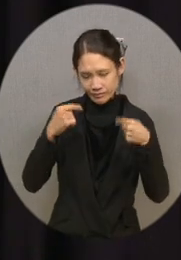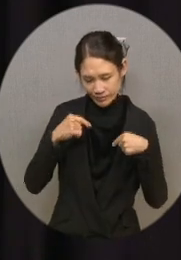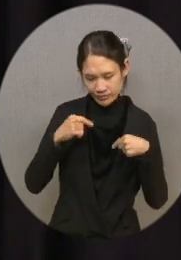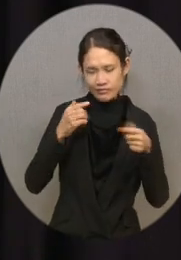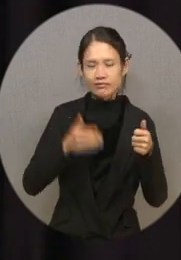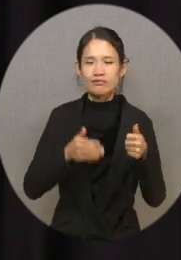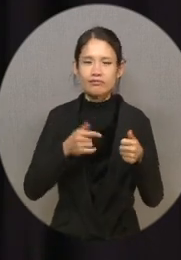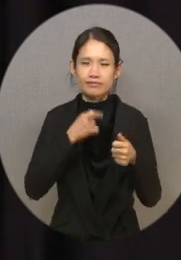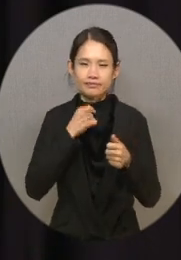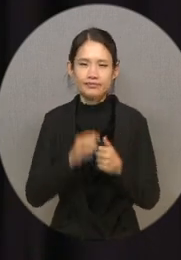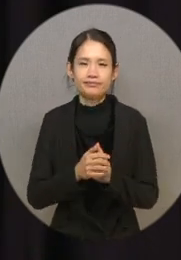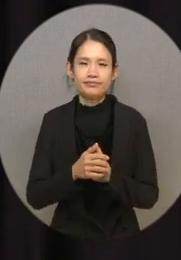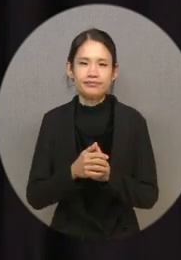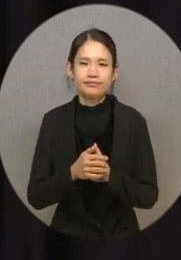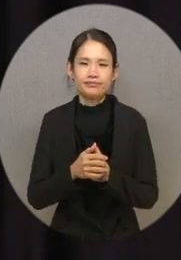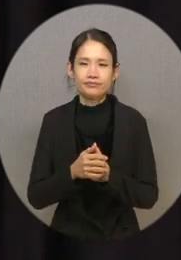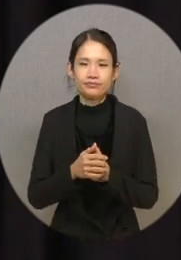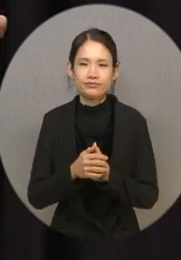거는